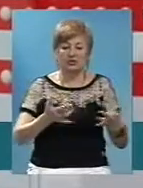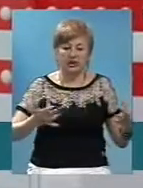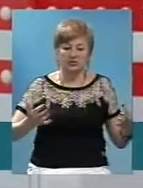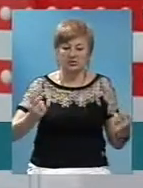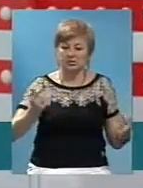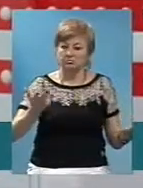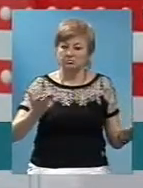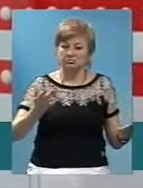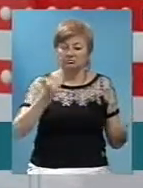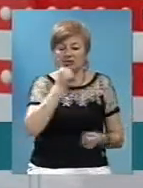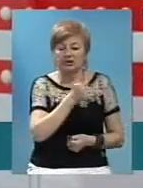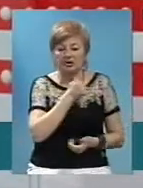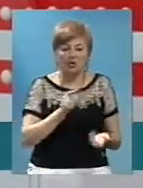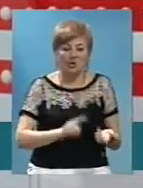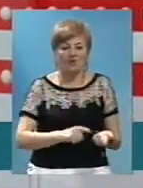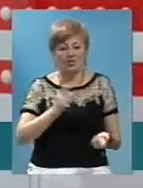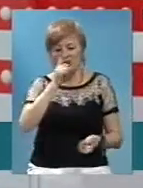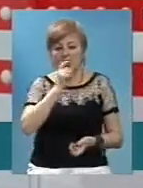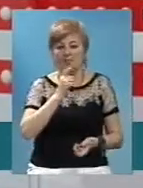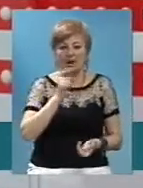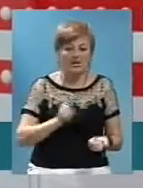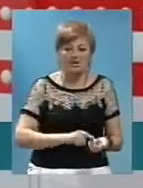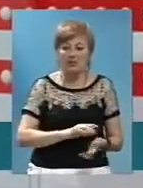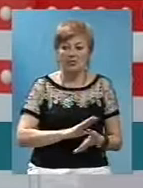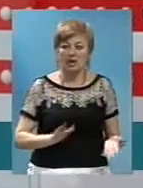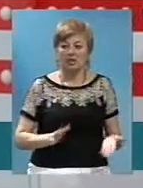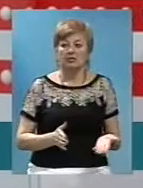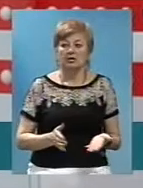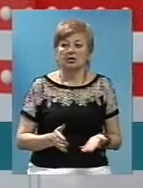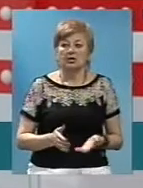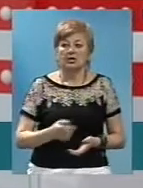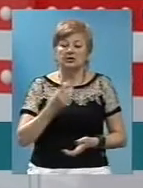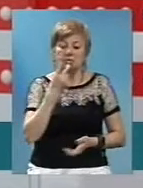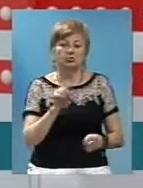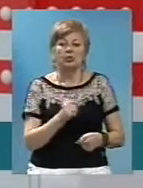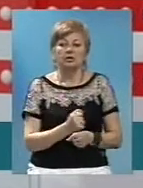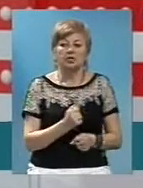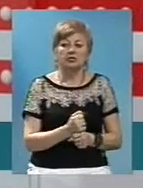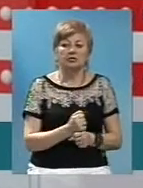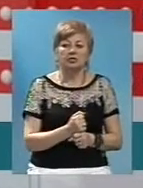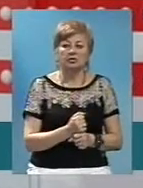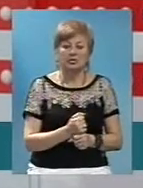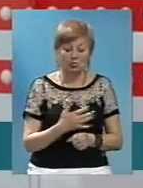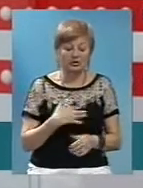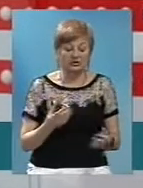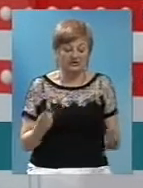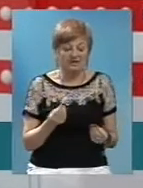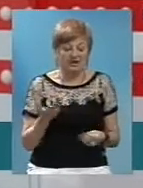непорозумінь, приховувань. Не треба дуже далеко ходити. Дивіться, що робиться. Давайте брати найсвіжіші